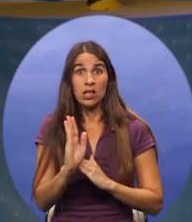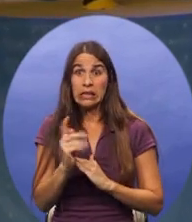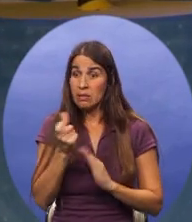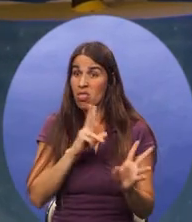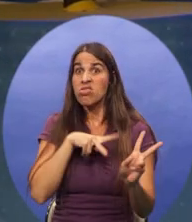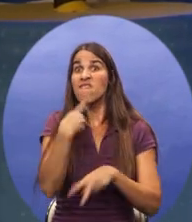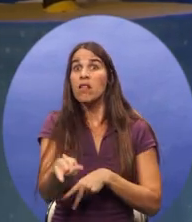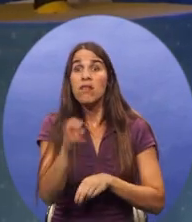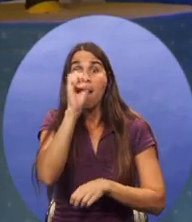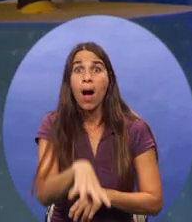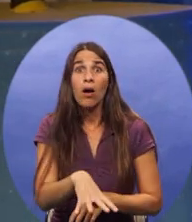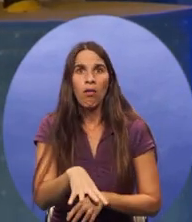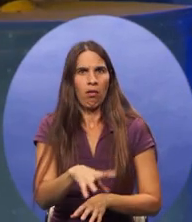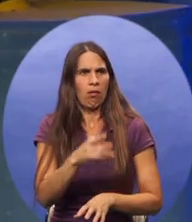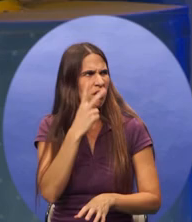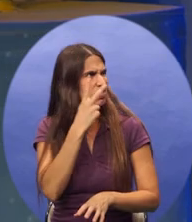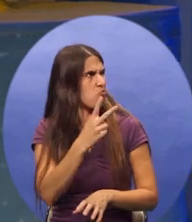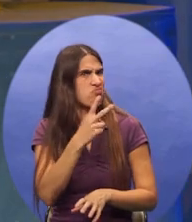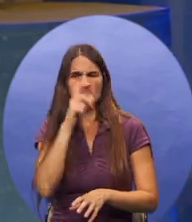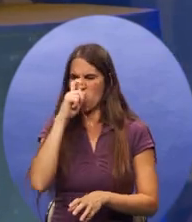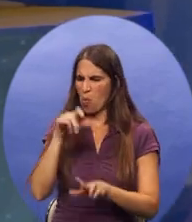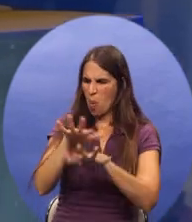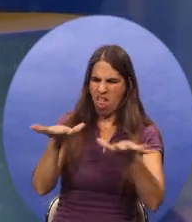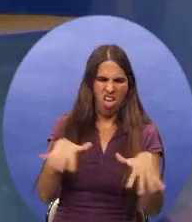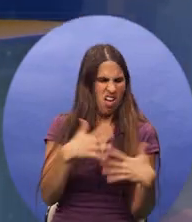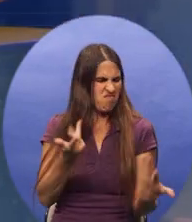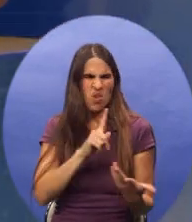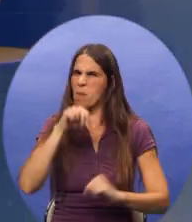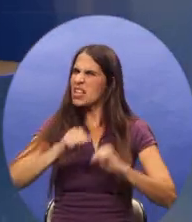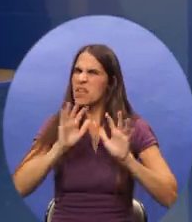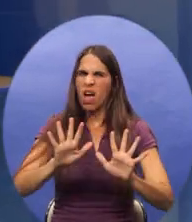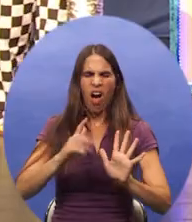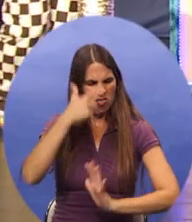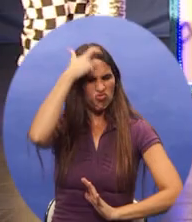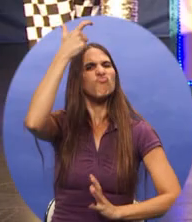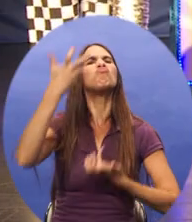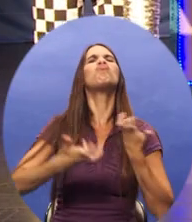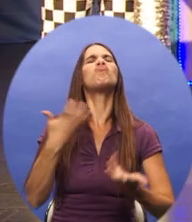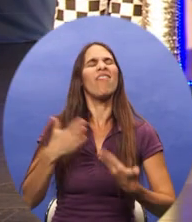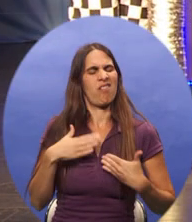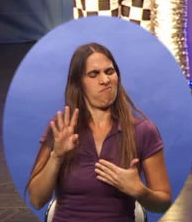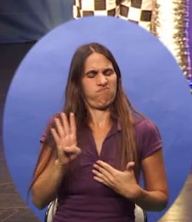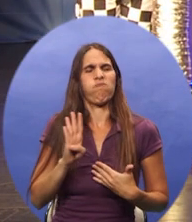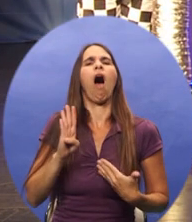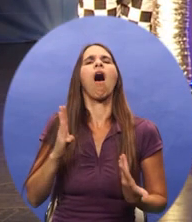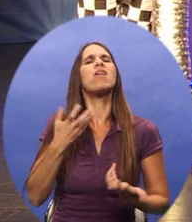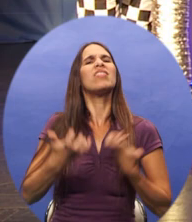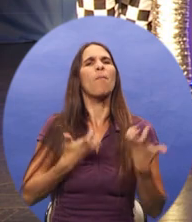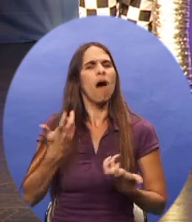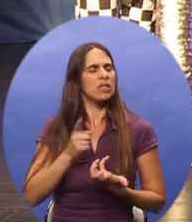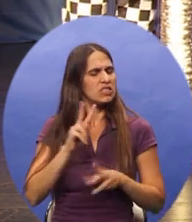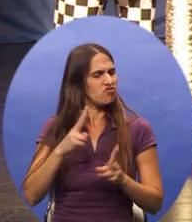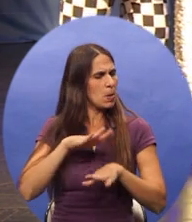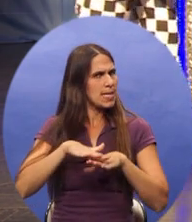כמעט נפלתי לפח! תראו, הכל פה מלוכלך, לא מתנהגים ככה לשף בח הטבח, זה פשוט בלתי